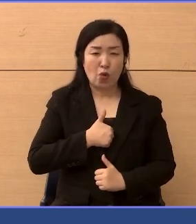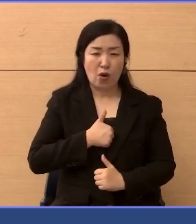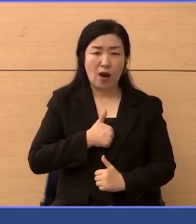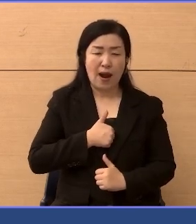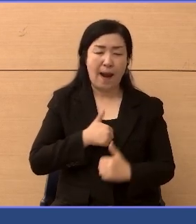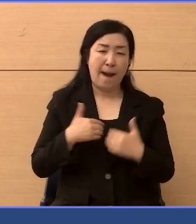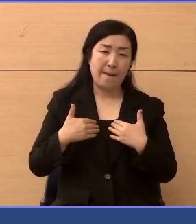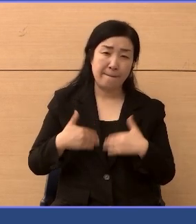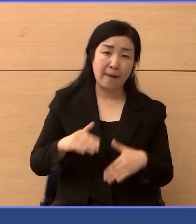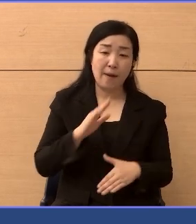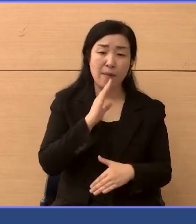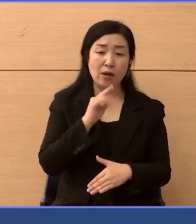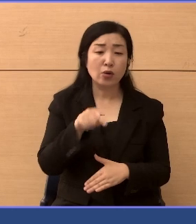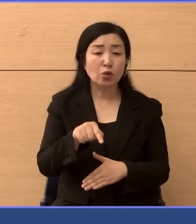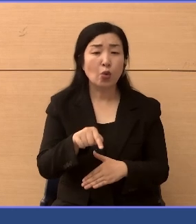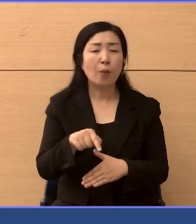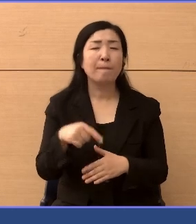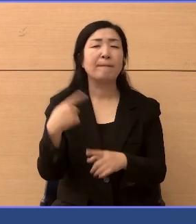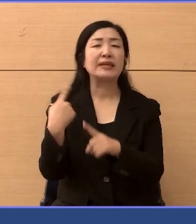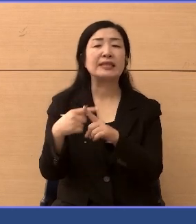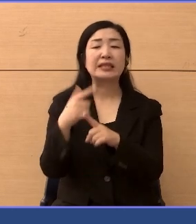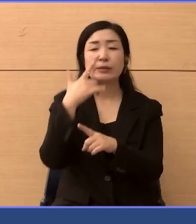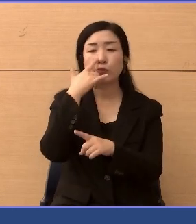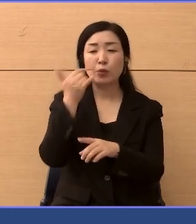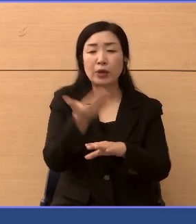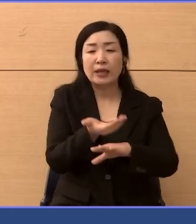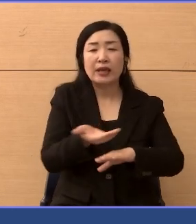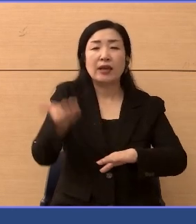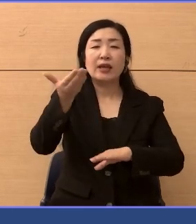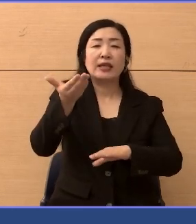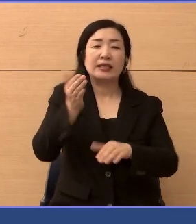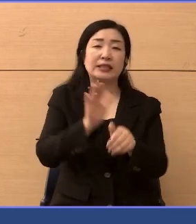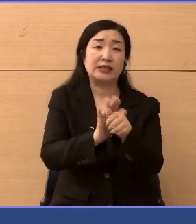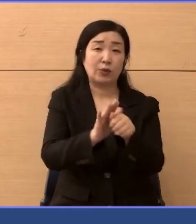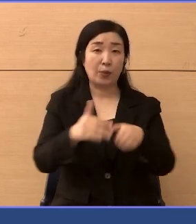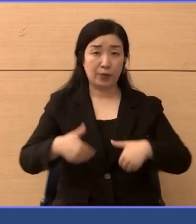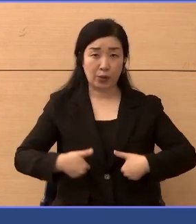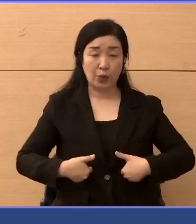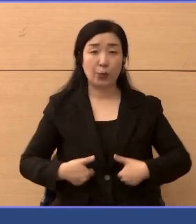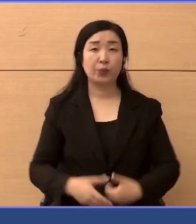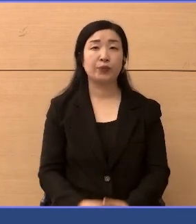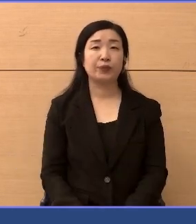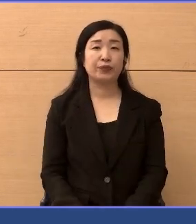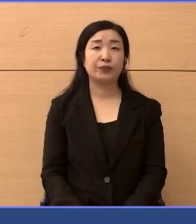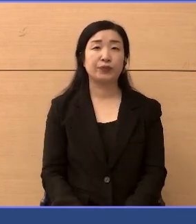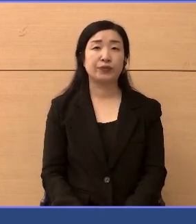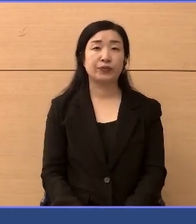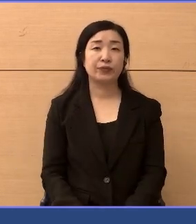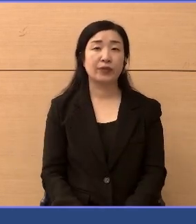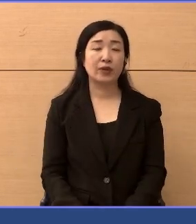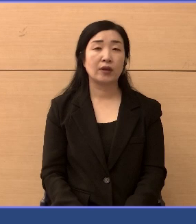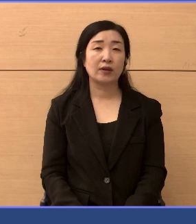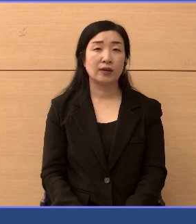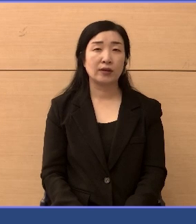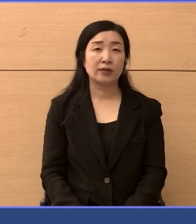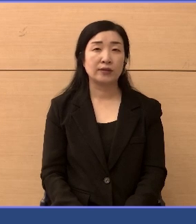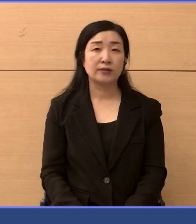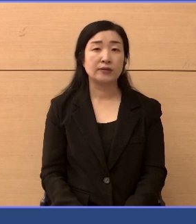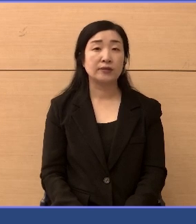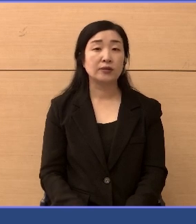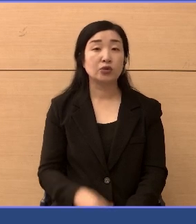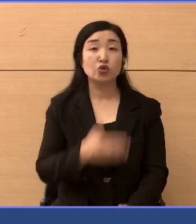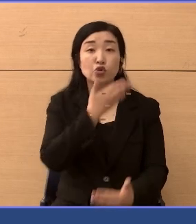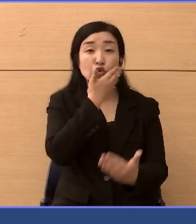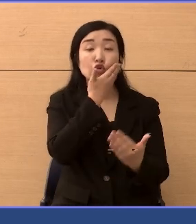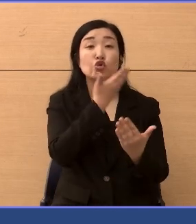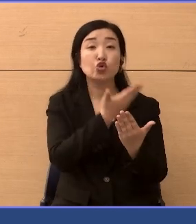self-esteem. 부모님의 역할이 중요합니다. 자존감을 높일 수 있도록 And 지원해 perhaps the 주셔야 most 됩니다. important way of doing this is for 또 the 여기 이렇게 parent 함에 to be 있어서 가장